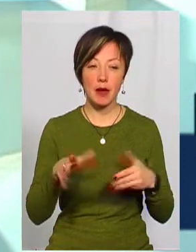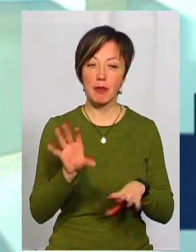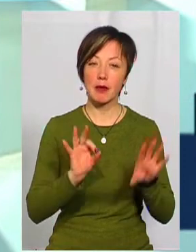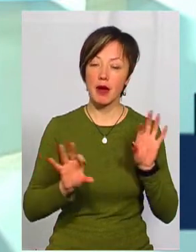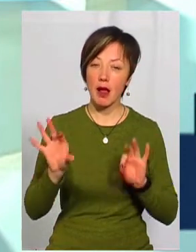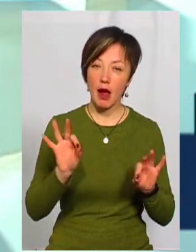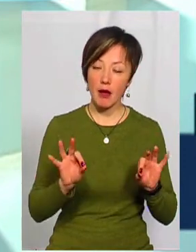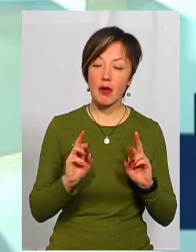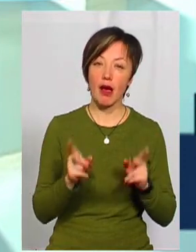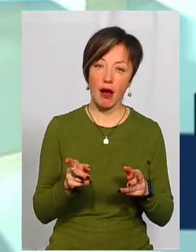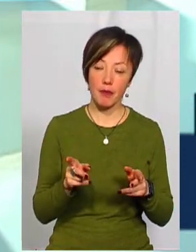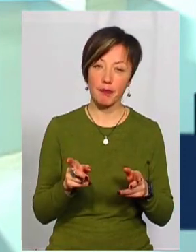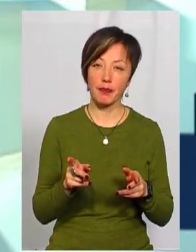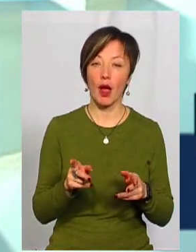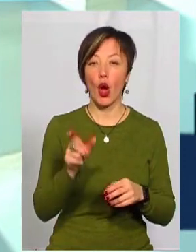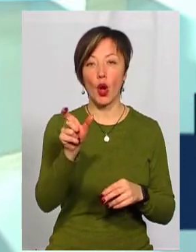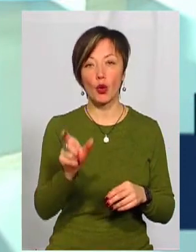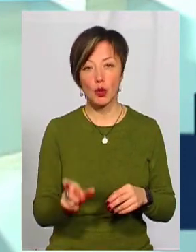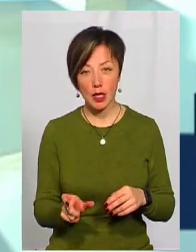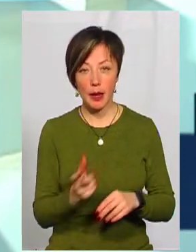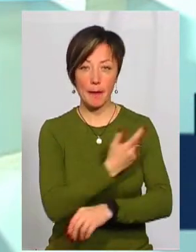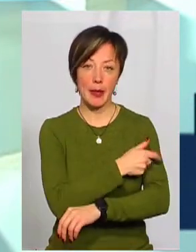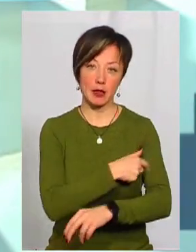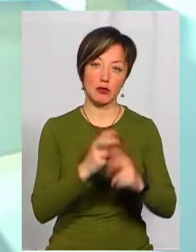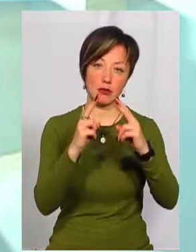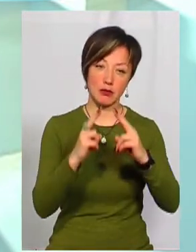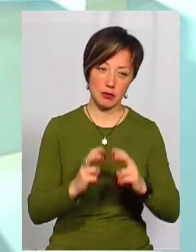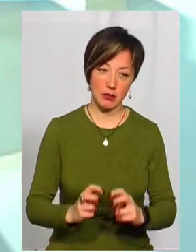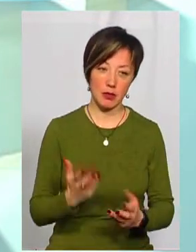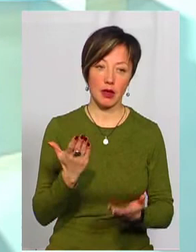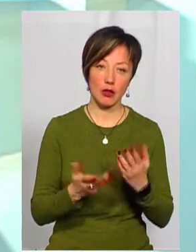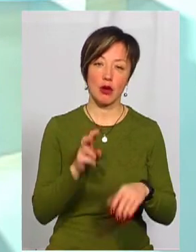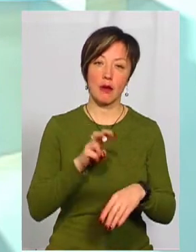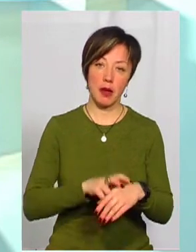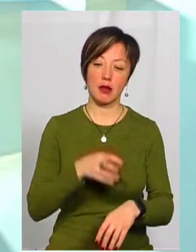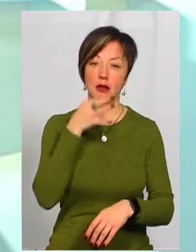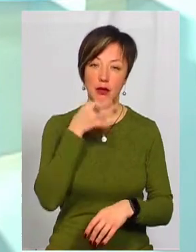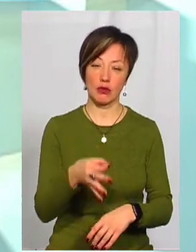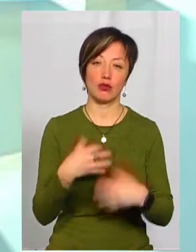підбираємо в першу чергу як? Людина йде, проходить медичний огляд. Якщо медики